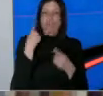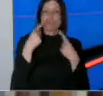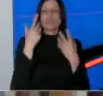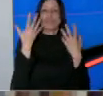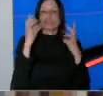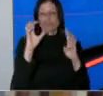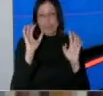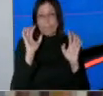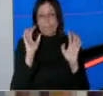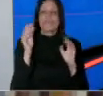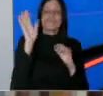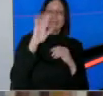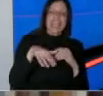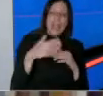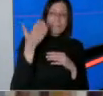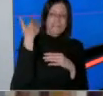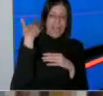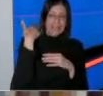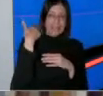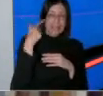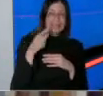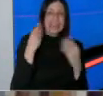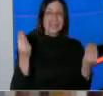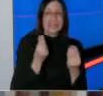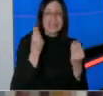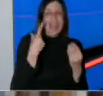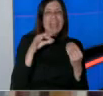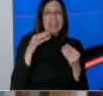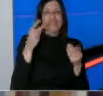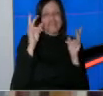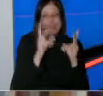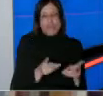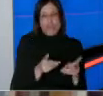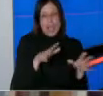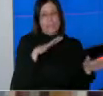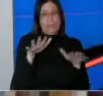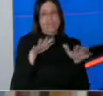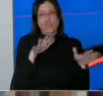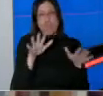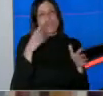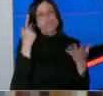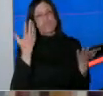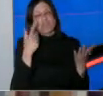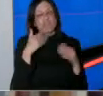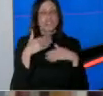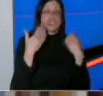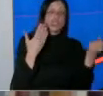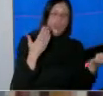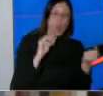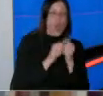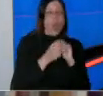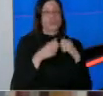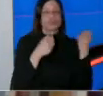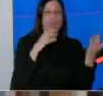ה-90, וגם אז זה הדבר היחיד שאפשר ממשלה, אני לא יודעת אם לקרוא לה שמאל או שמאל מרכז